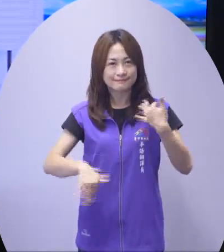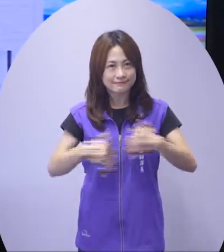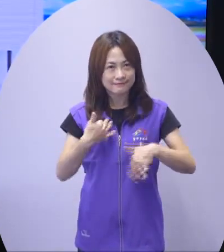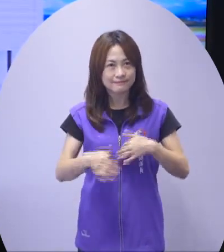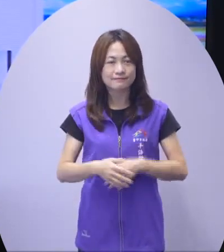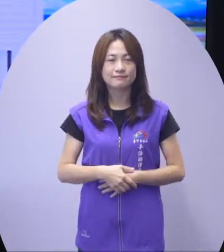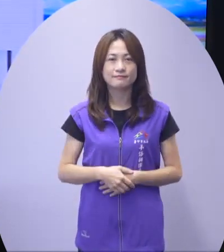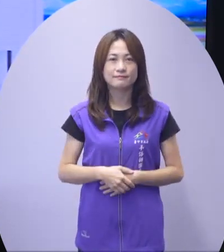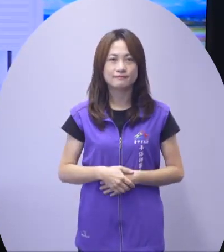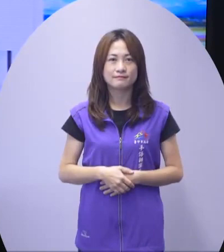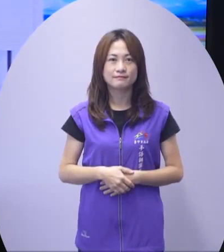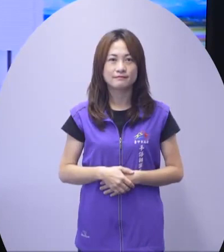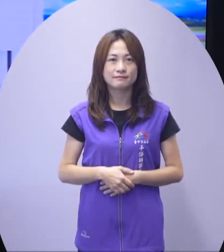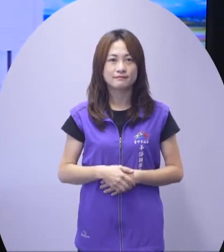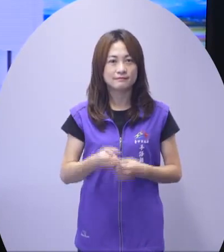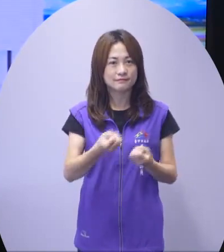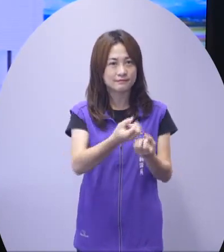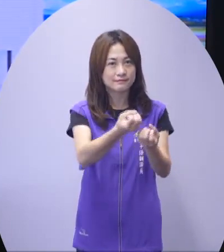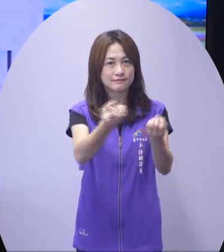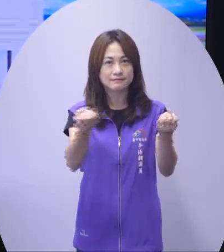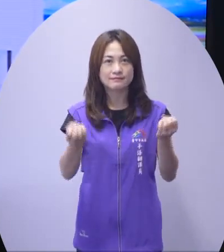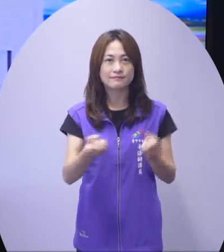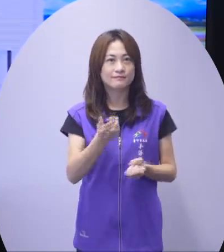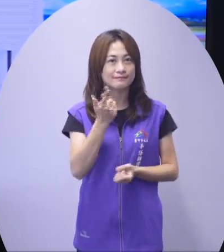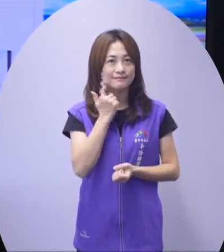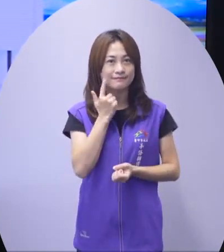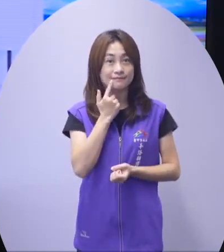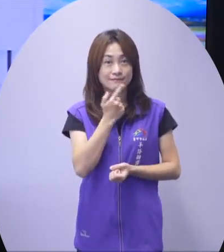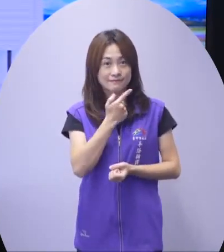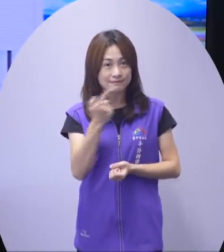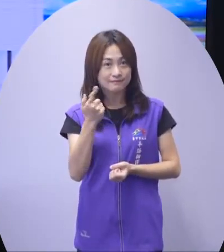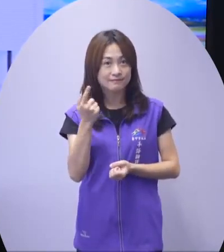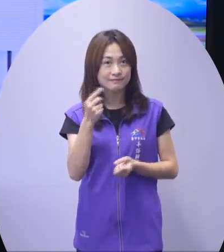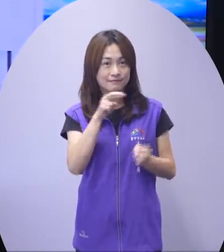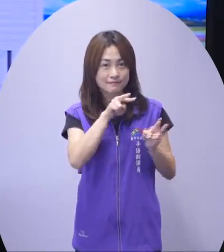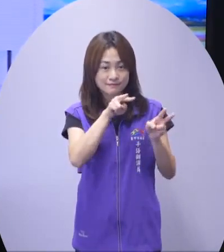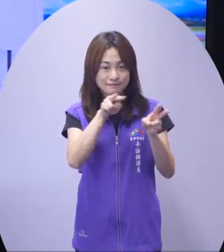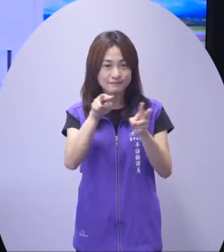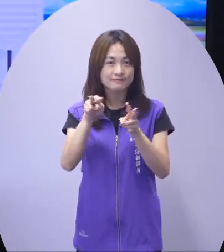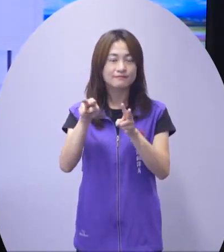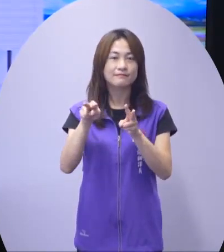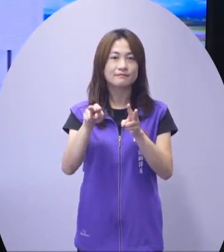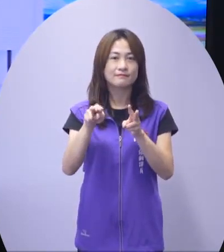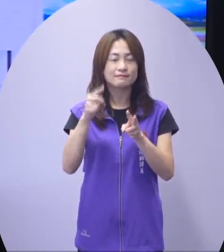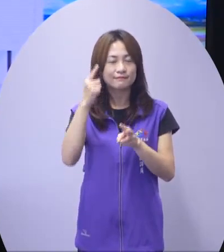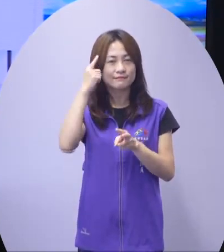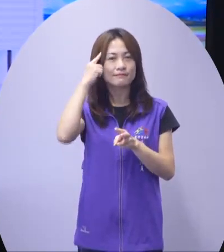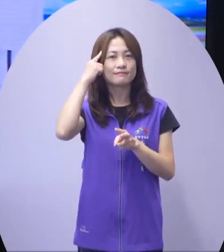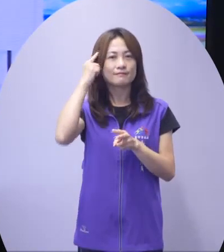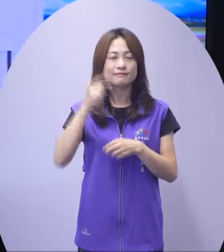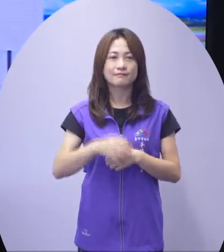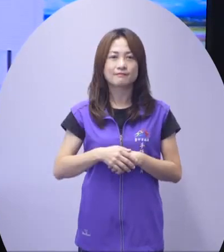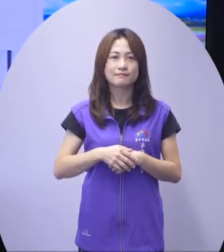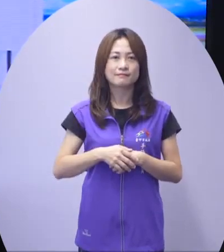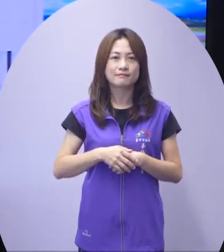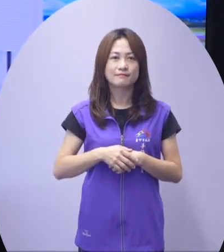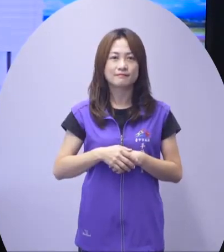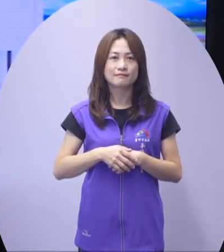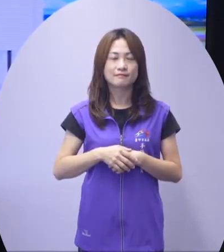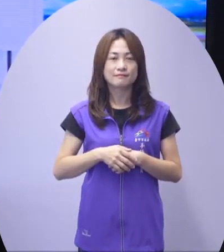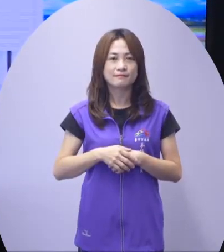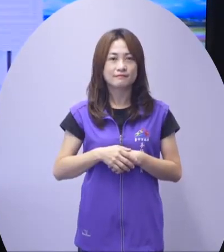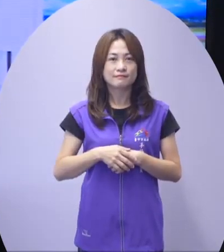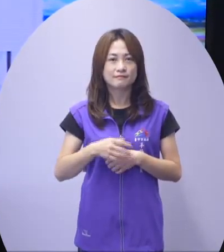愈，看到这么样漂亮，那个整个自然的这样的一个环境